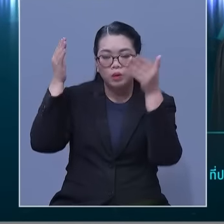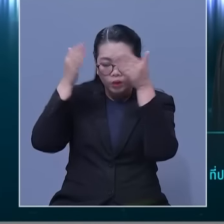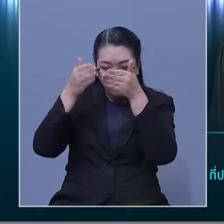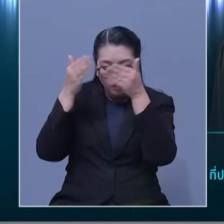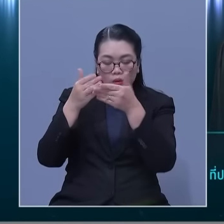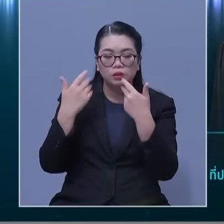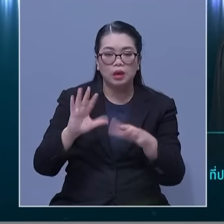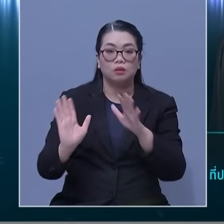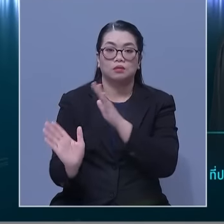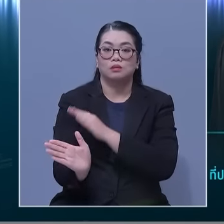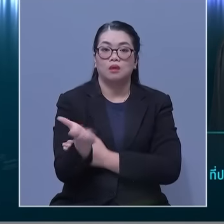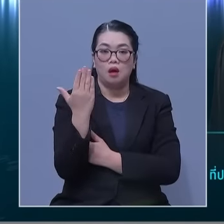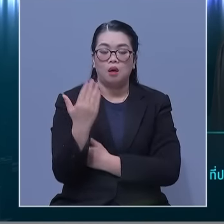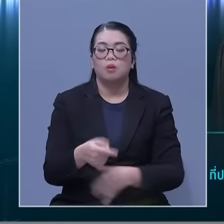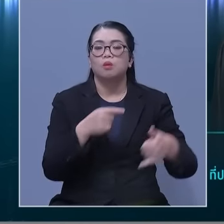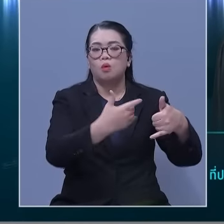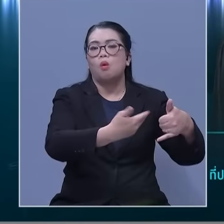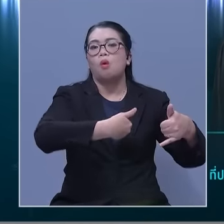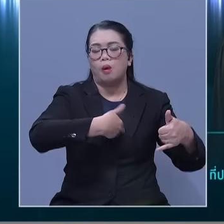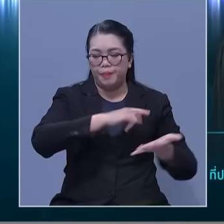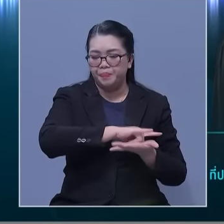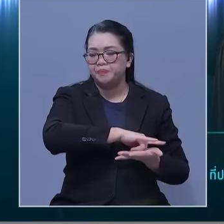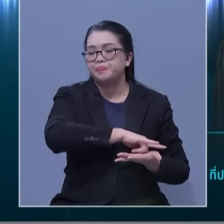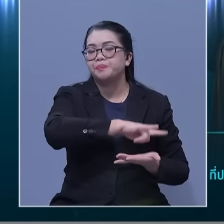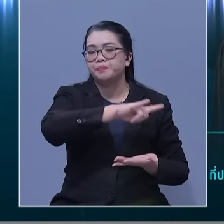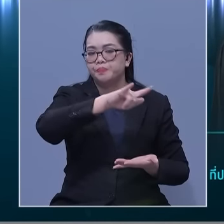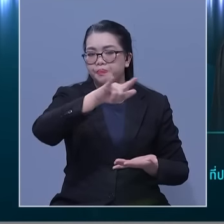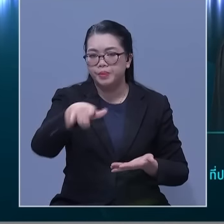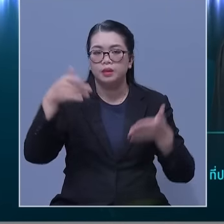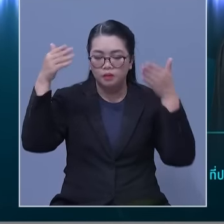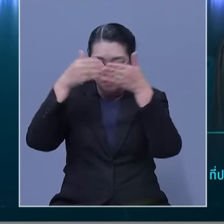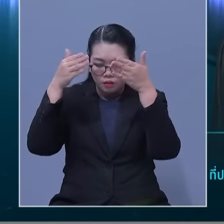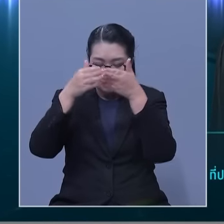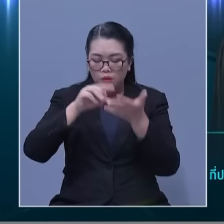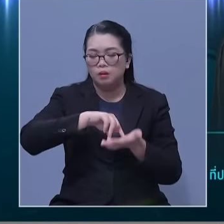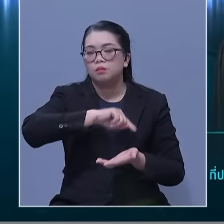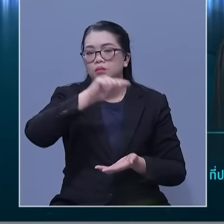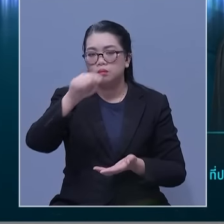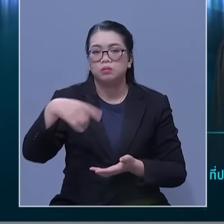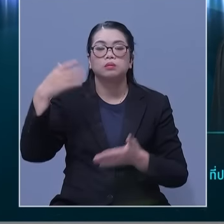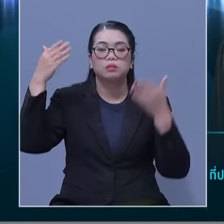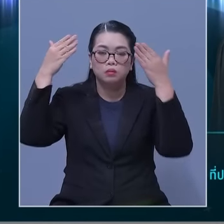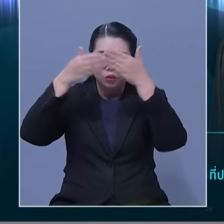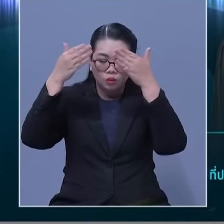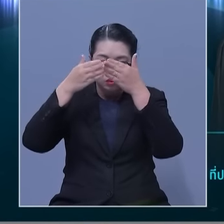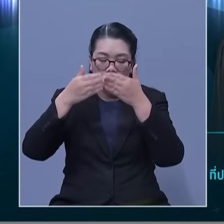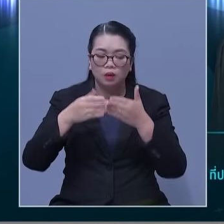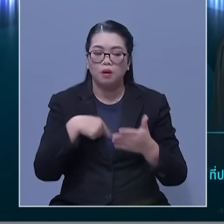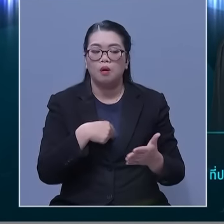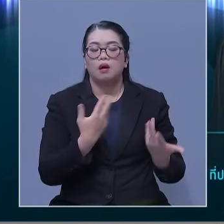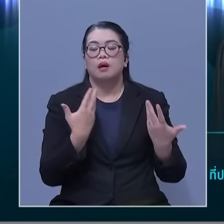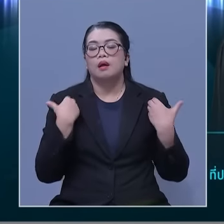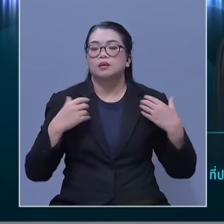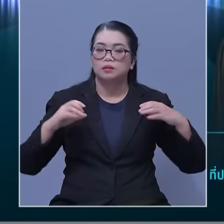วันรุ่งขึ้นเนี่ยท่านทวีก็ขอให้ผมเดินทางเลยครับผมก็เดินทางไปพร้อมกับรักษาการ